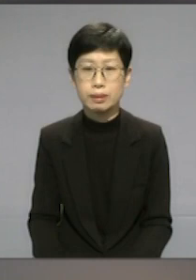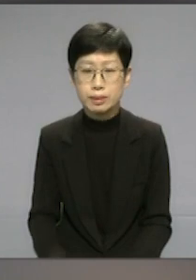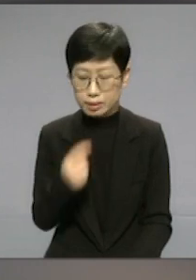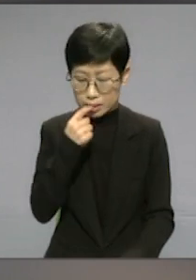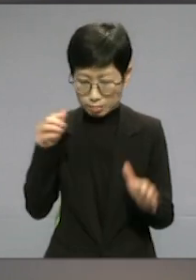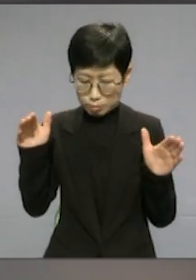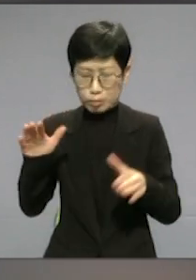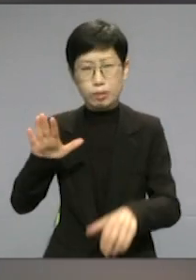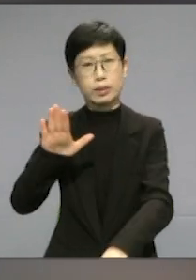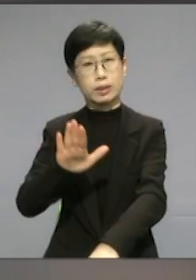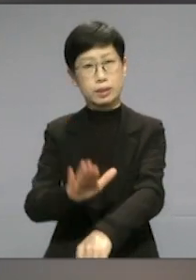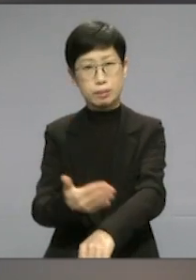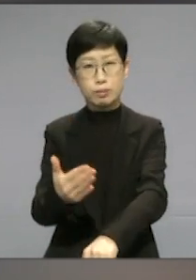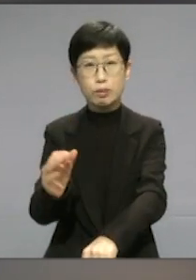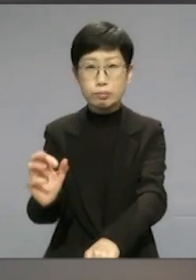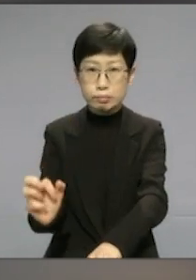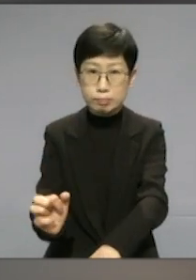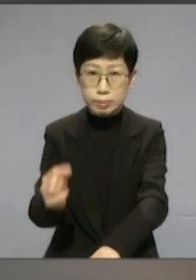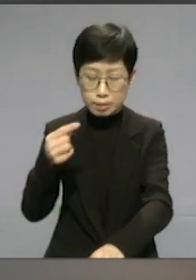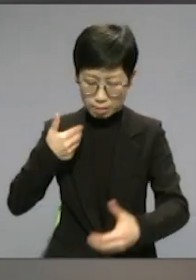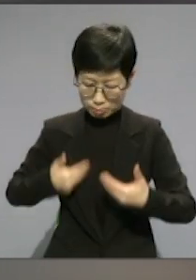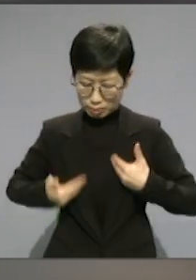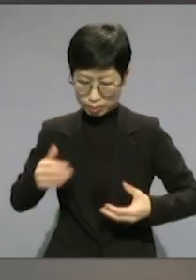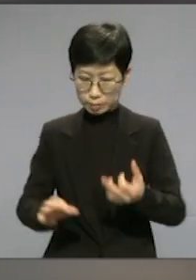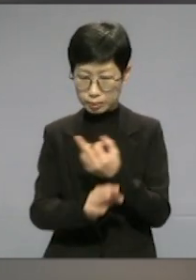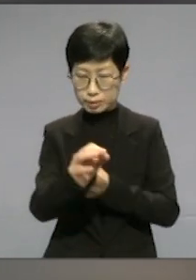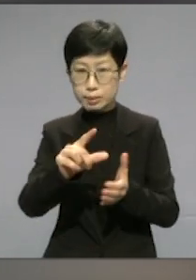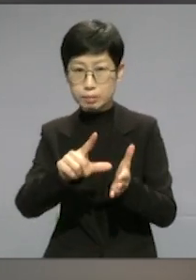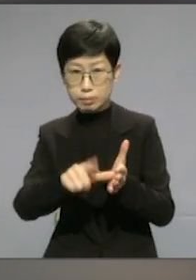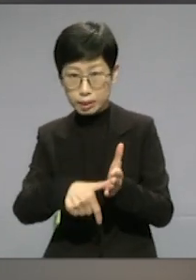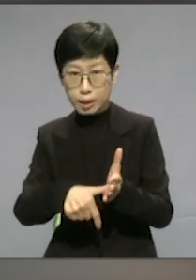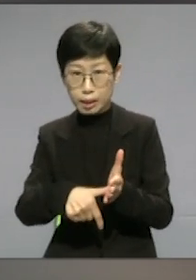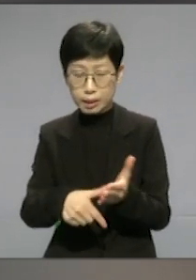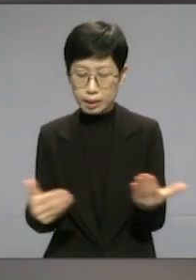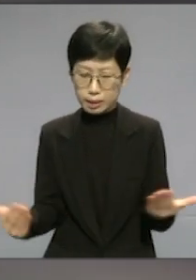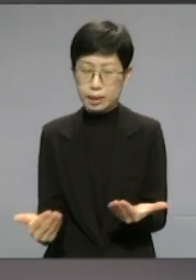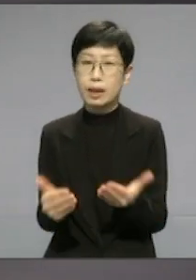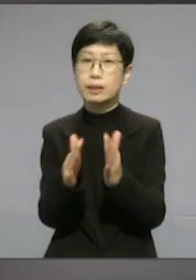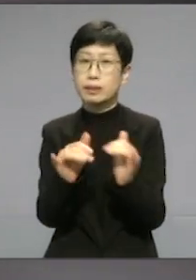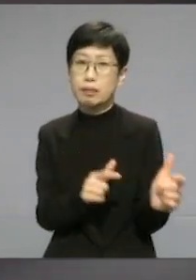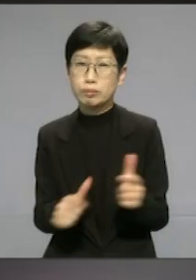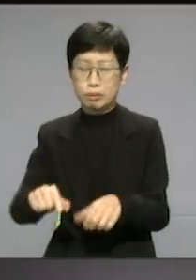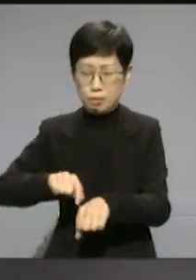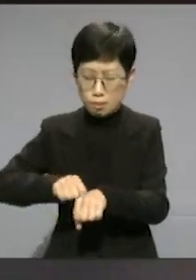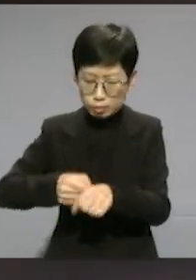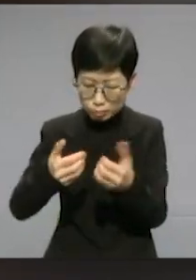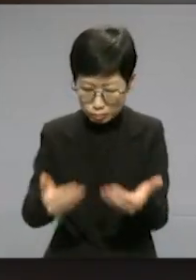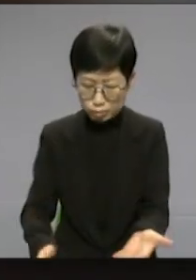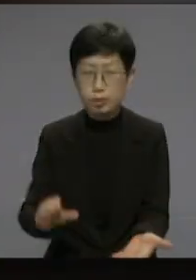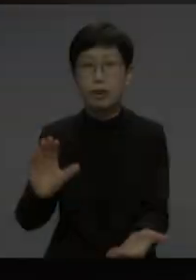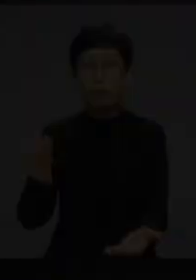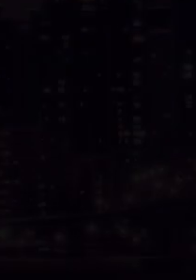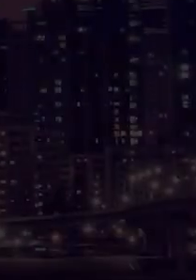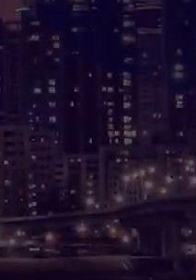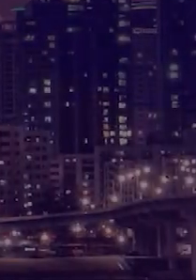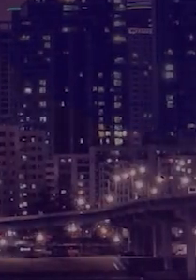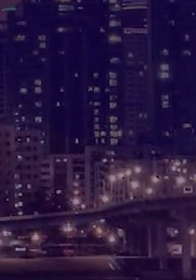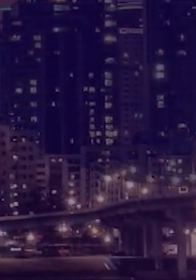백조의 잘못된 휴게소 사용으로 바쁜 출근 시간 통근자들은 강제 휴식을 취하게 됐네요.